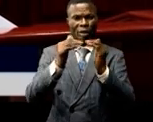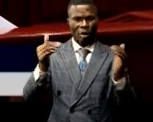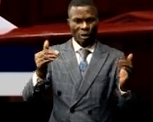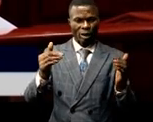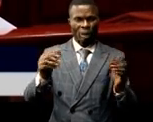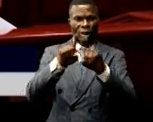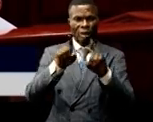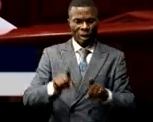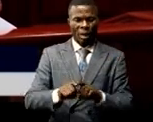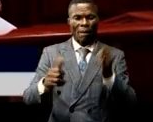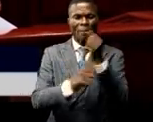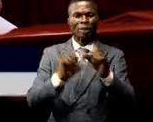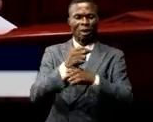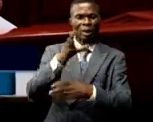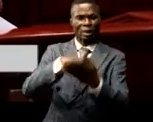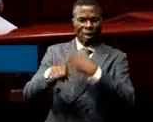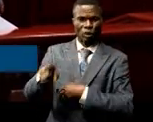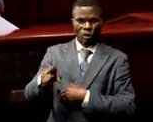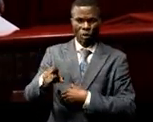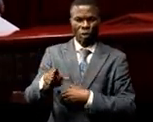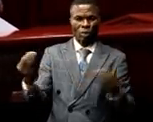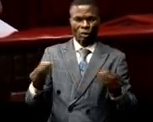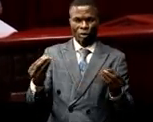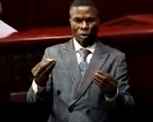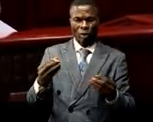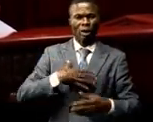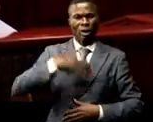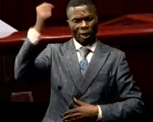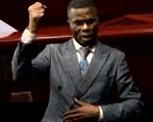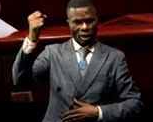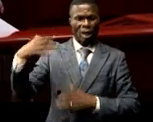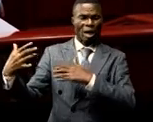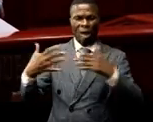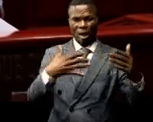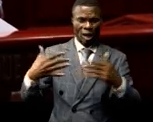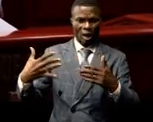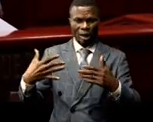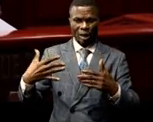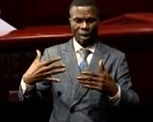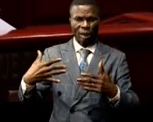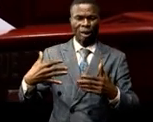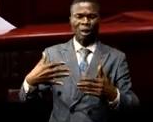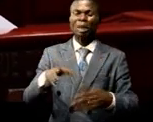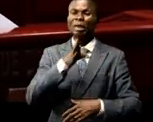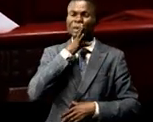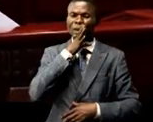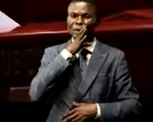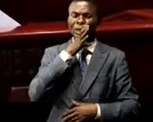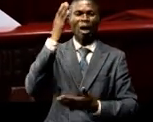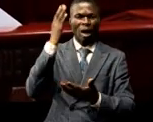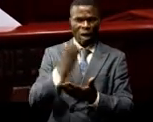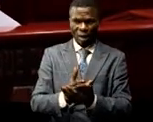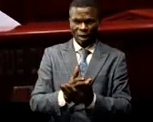les auteurs de ce drame, afin de vaincre cette guerre asymétrique et mettre fin à